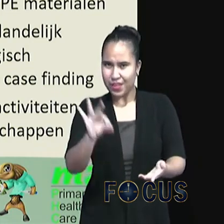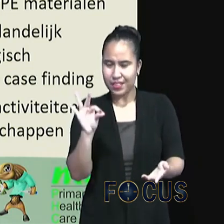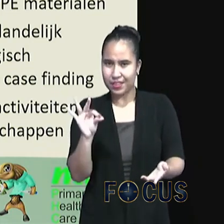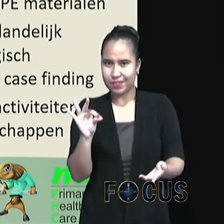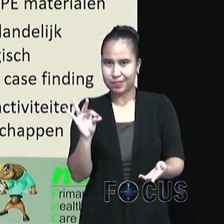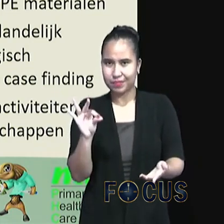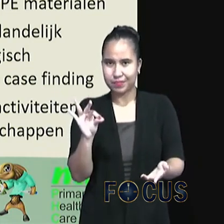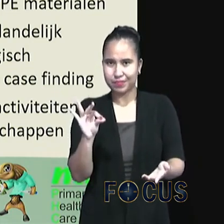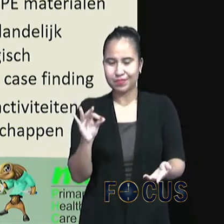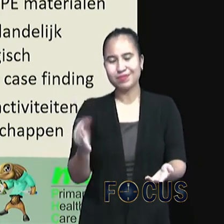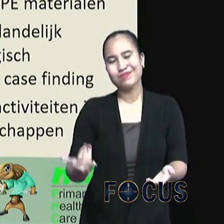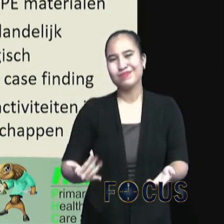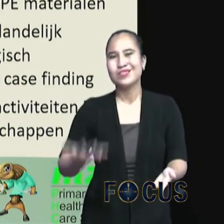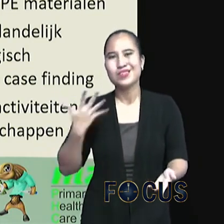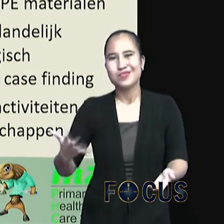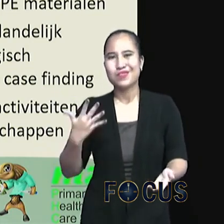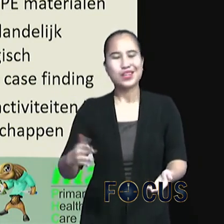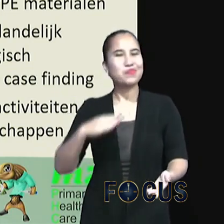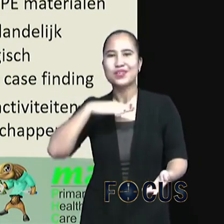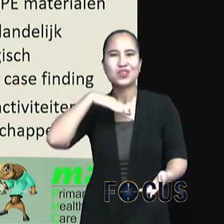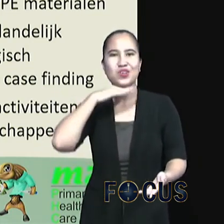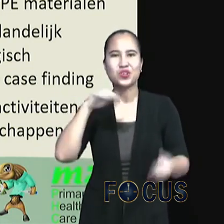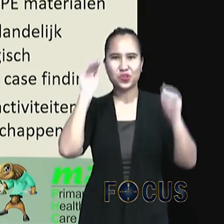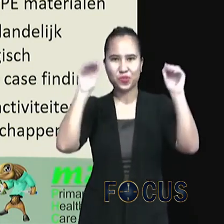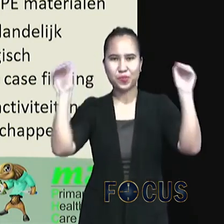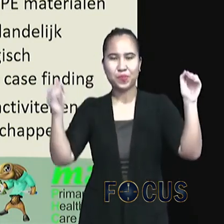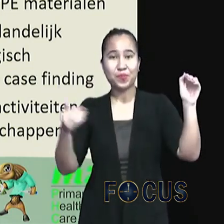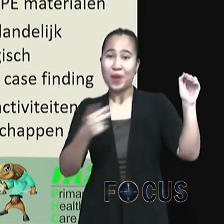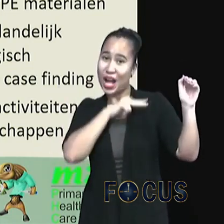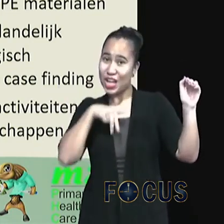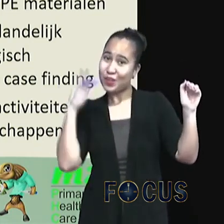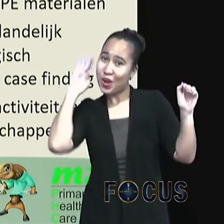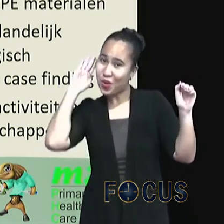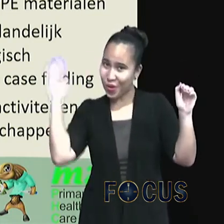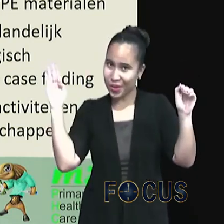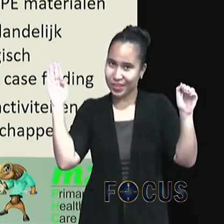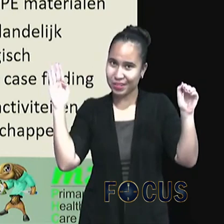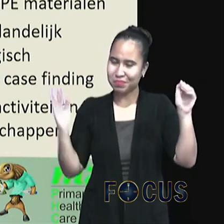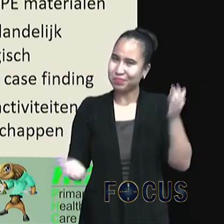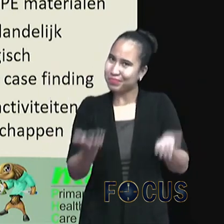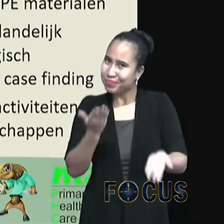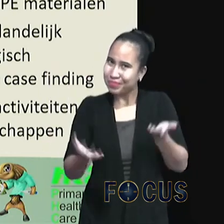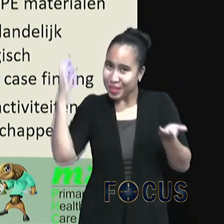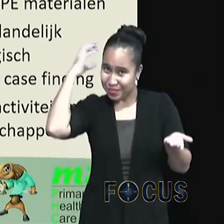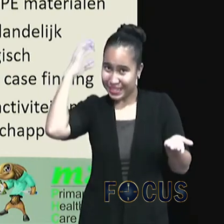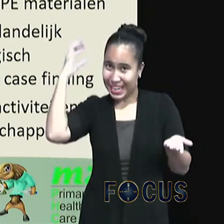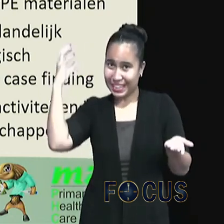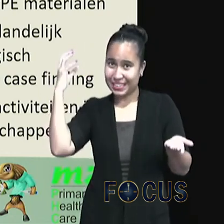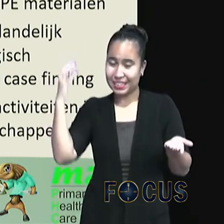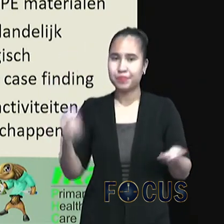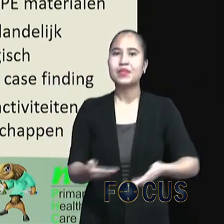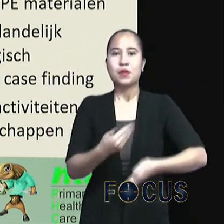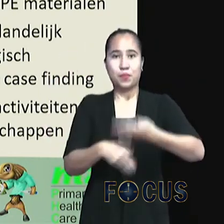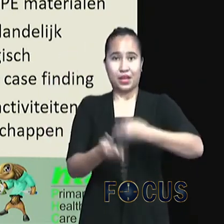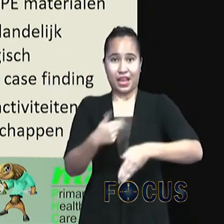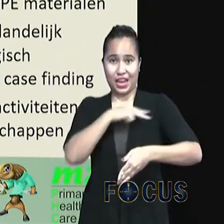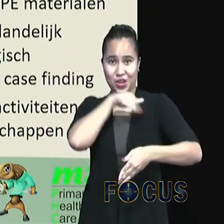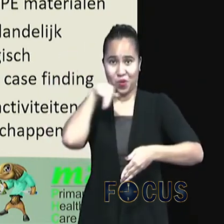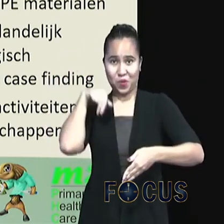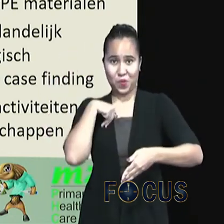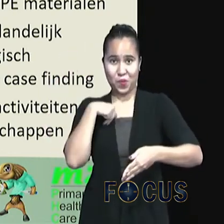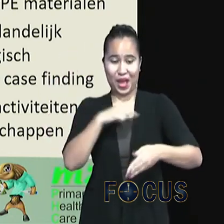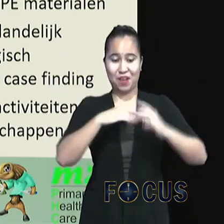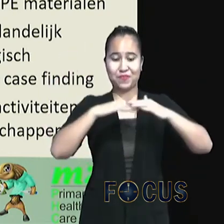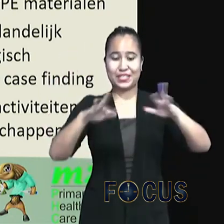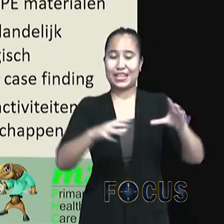informatie, maar op het moment dat we horen dat er een suspecte case ergens is, dan bereiden we verschillende teams voor om die